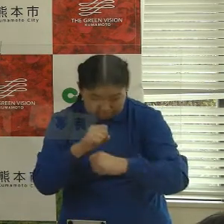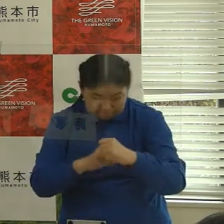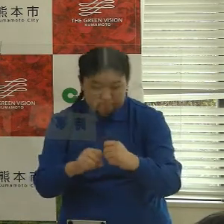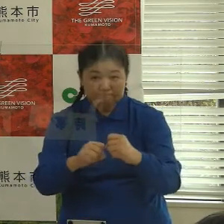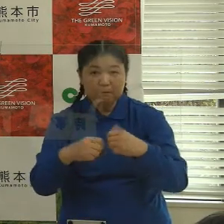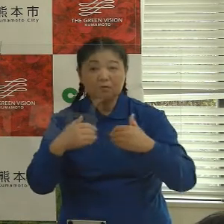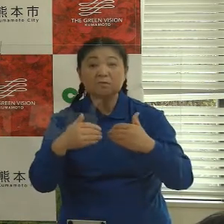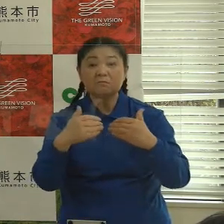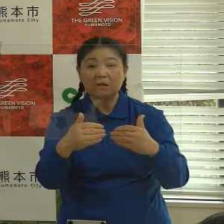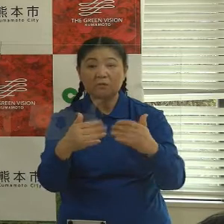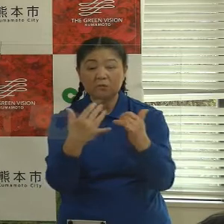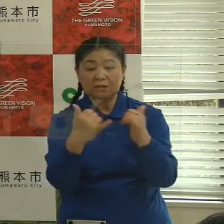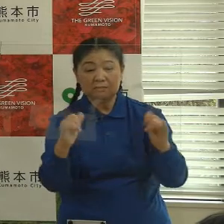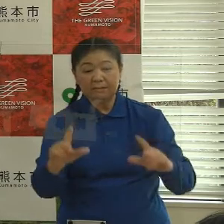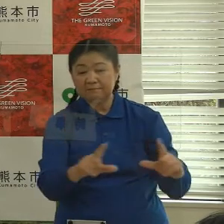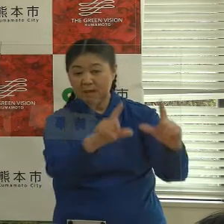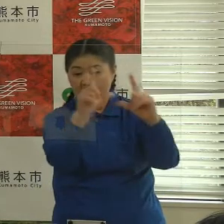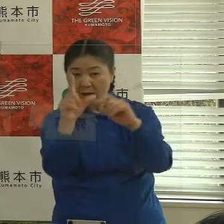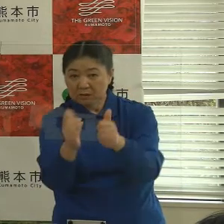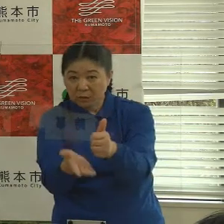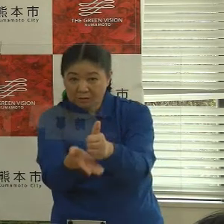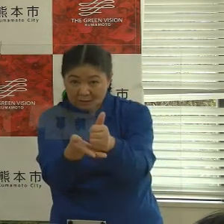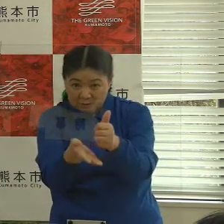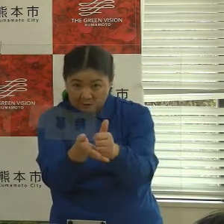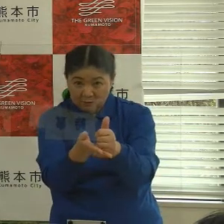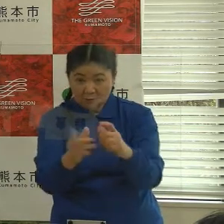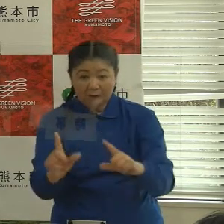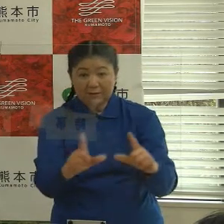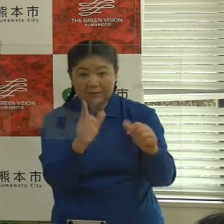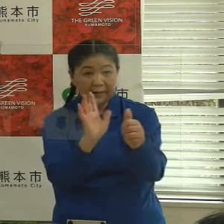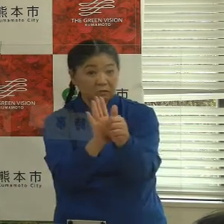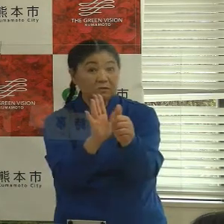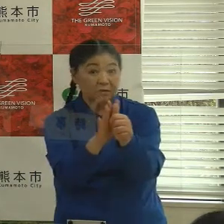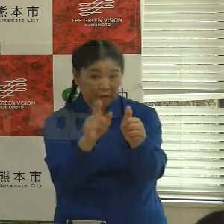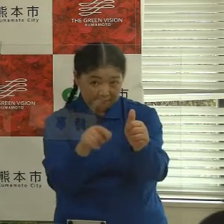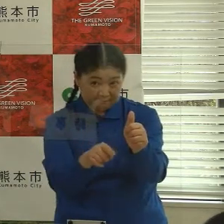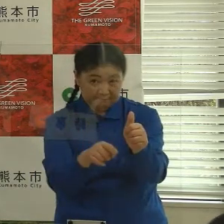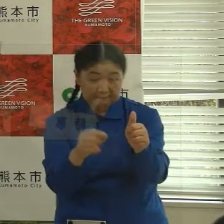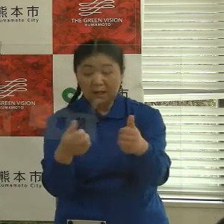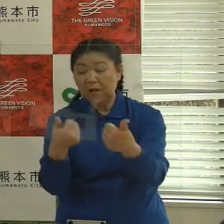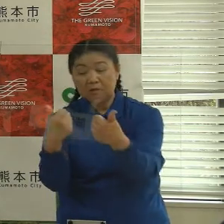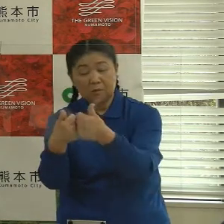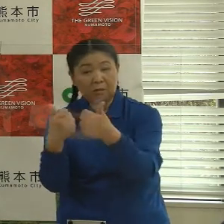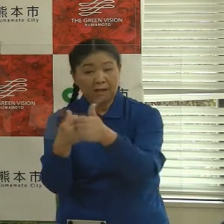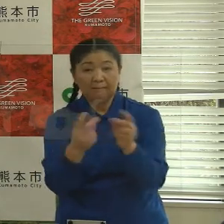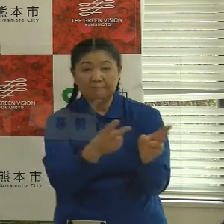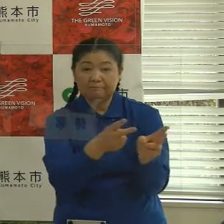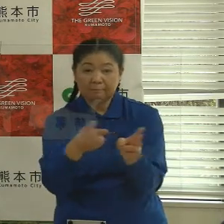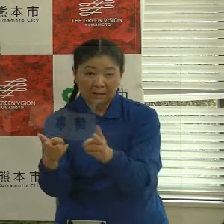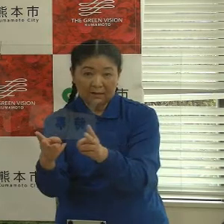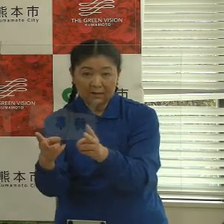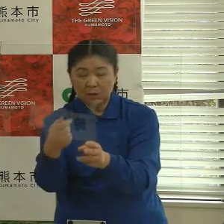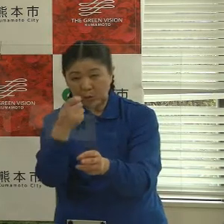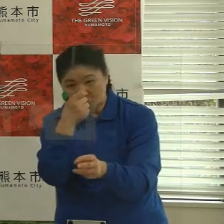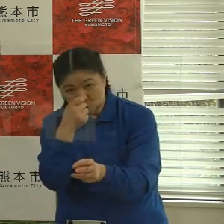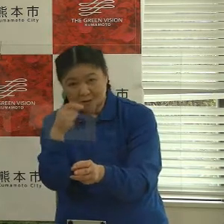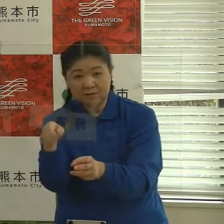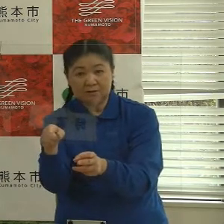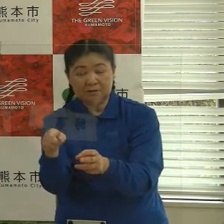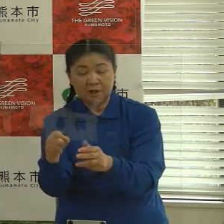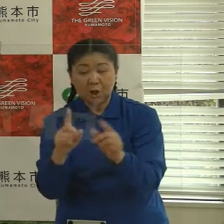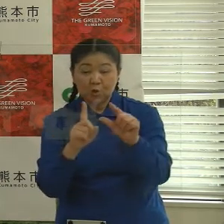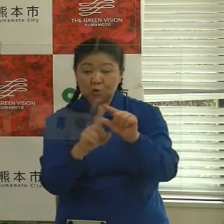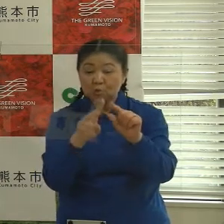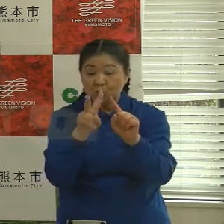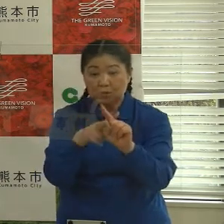ますとともに市民生活を支えるための生活支援や相談体制の充実のほか中